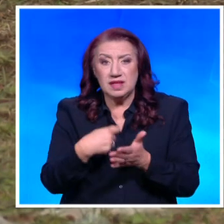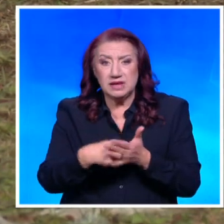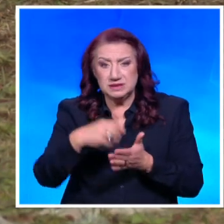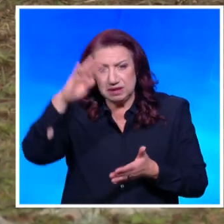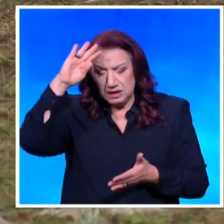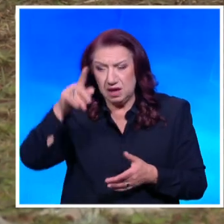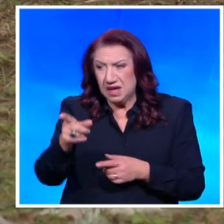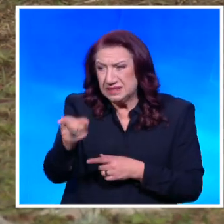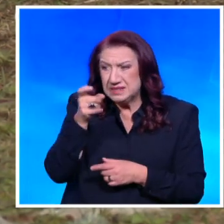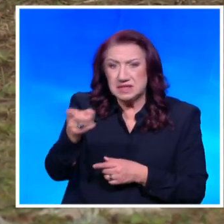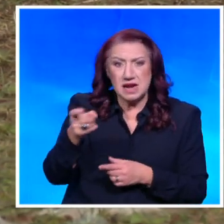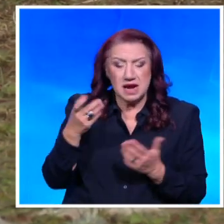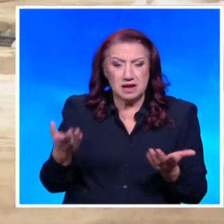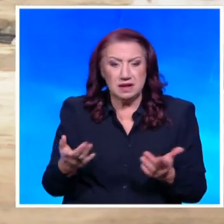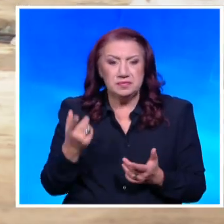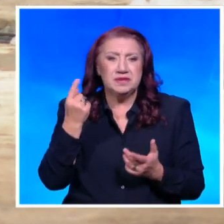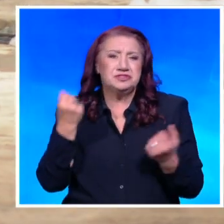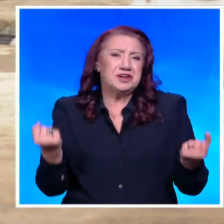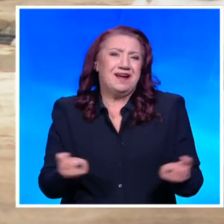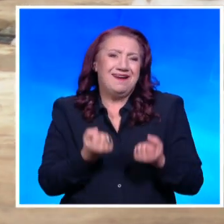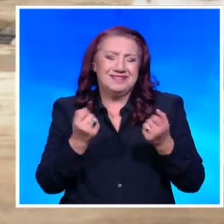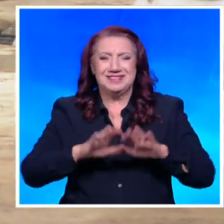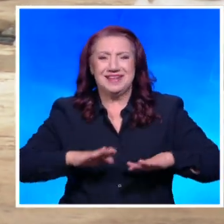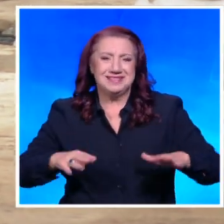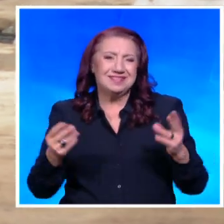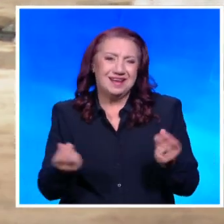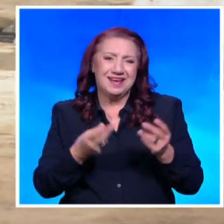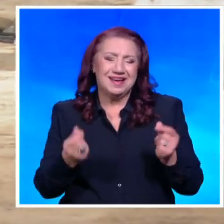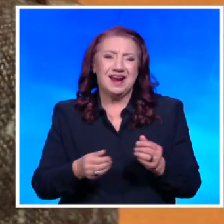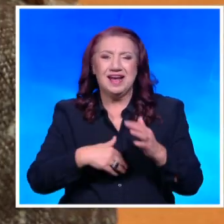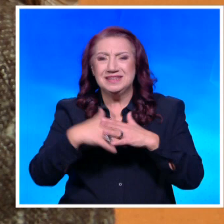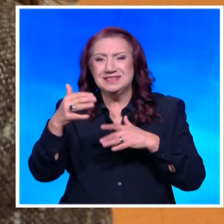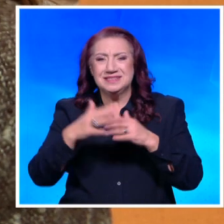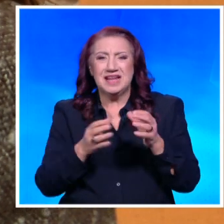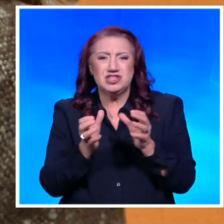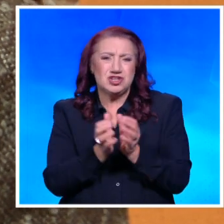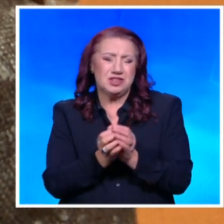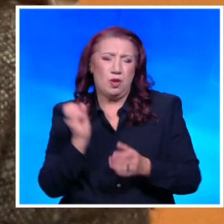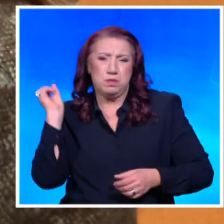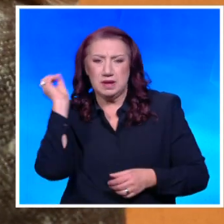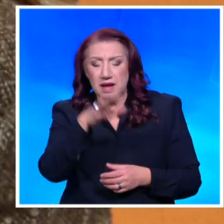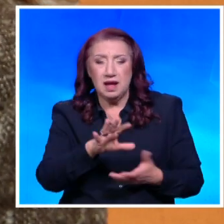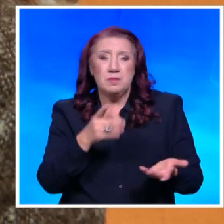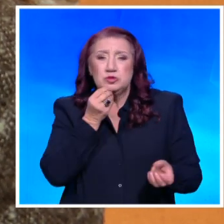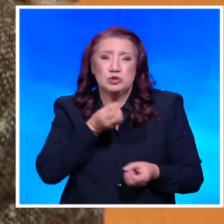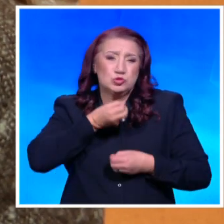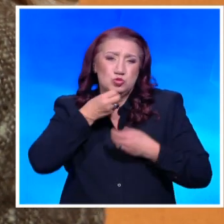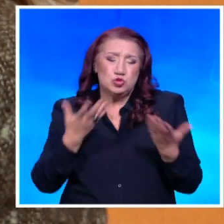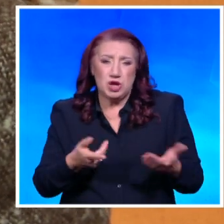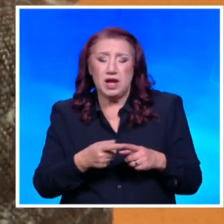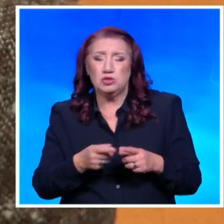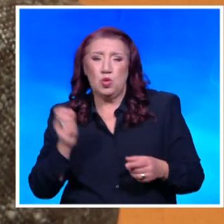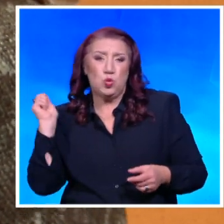много активни игри с снежни топки и някои от тези топки са достигнали до коли на близките